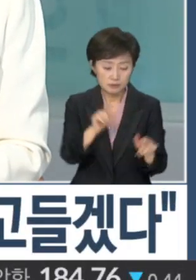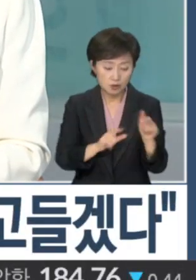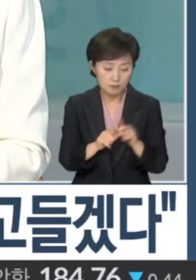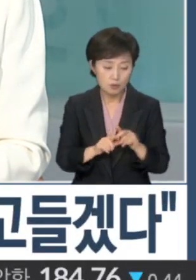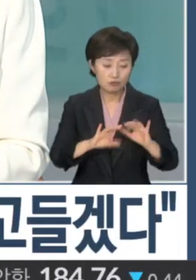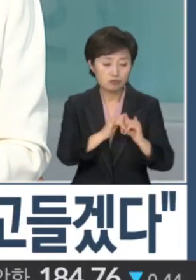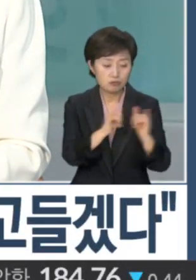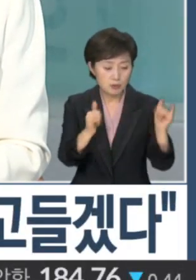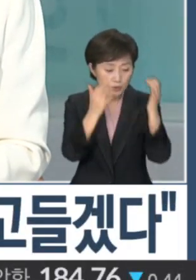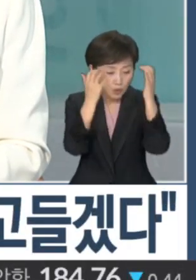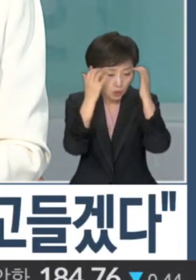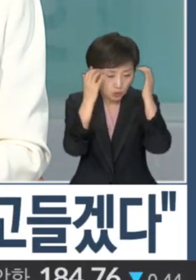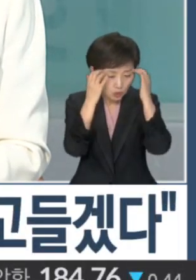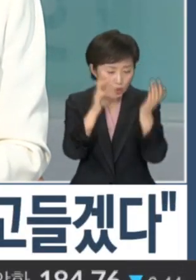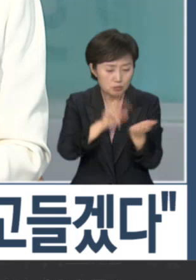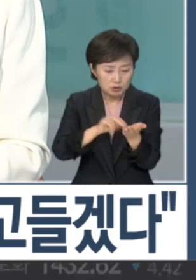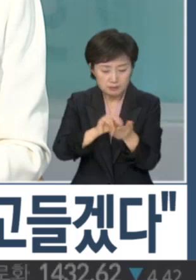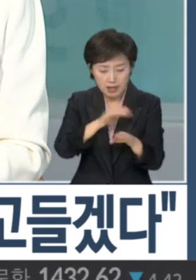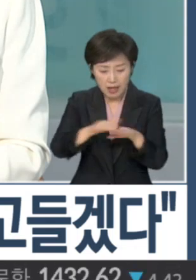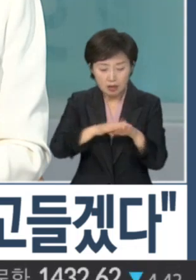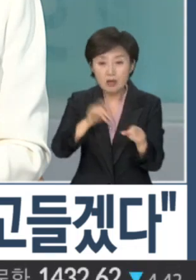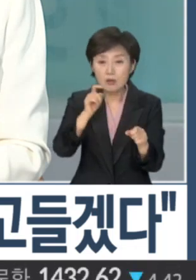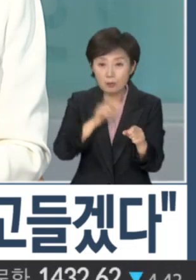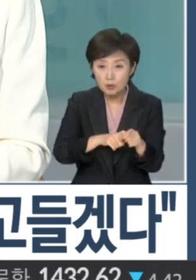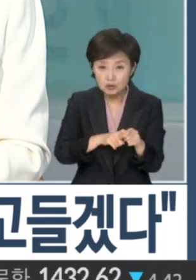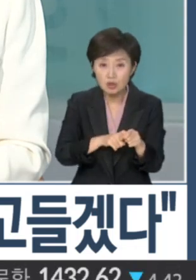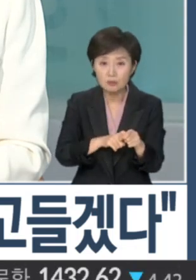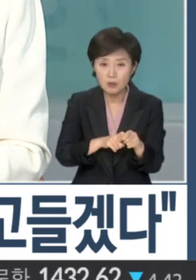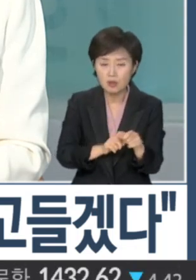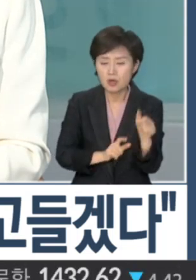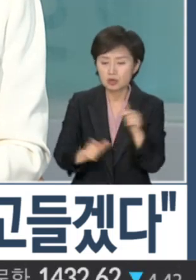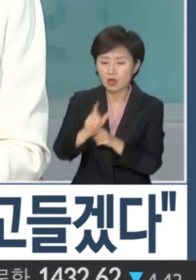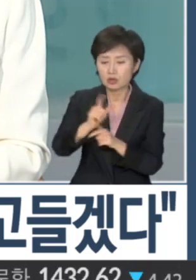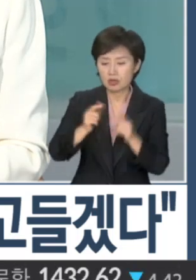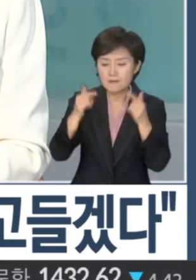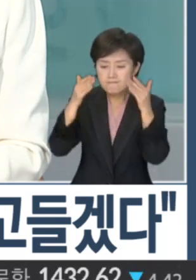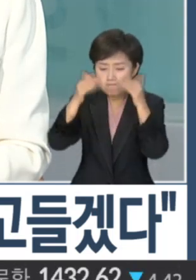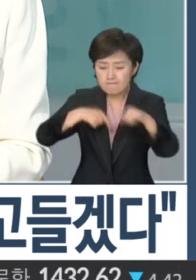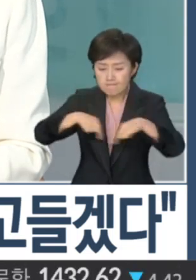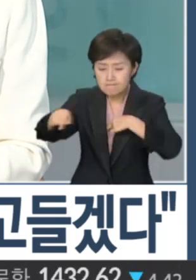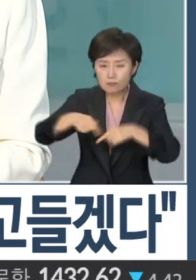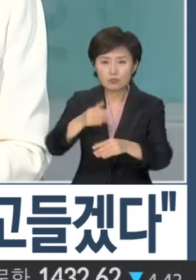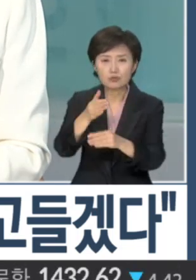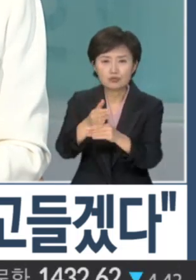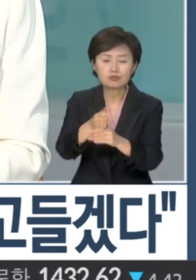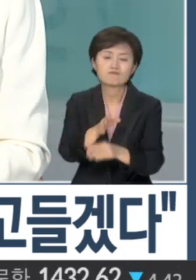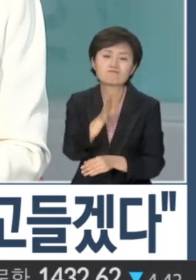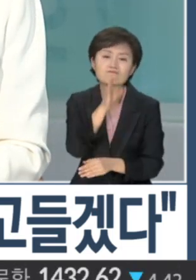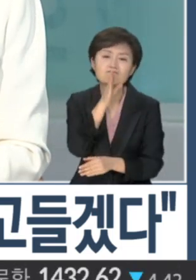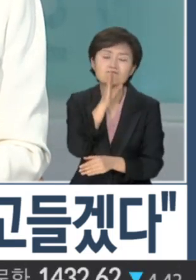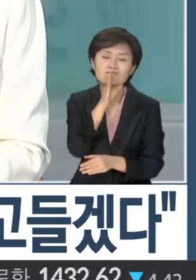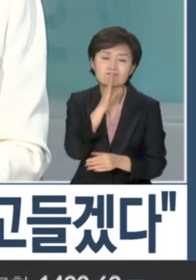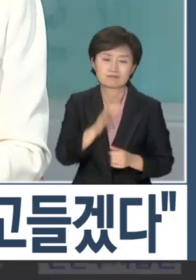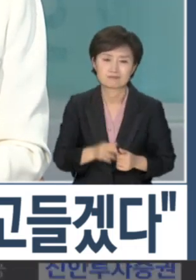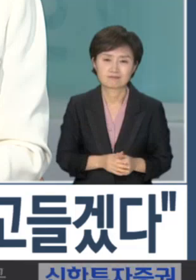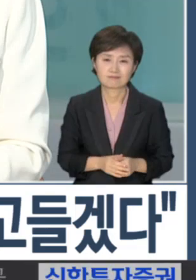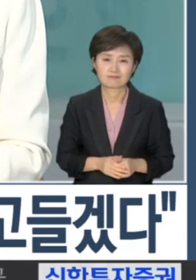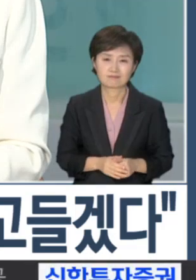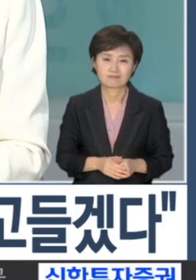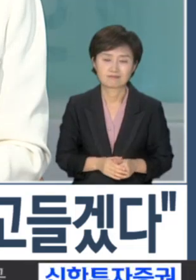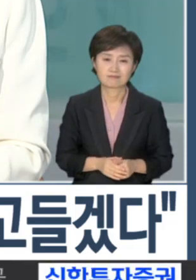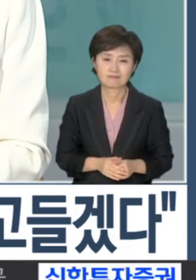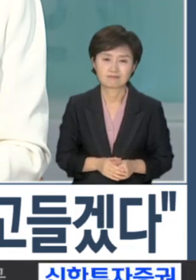실제 국민이 겪고 있는 어려운 문제를 해결하기 위한 일들에 더 힘껏 집중해 나가겠다는 얘기들이 진행되고 있다는 점도 함께 말씀드립니다.